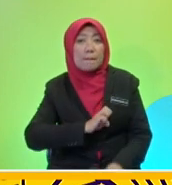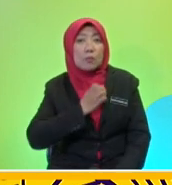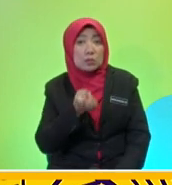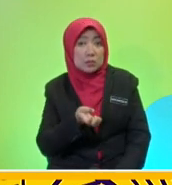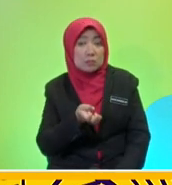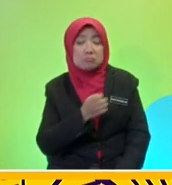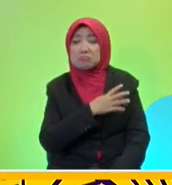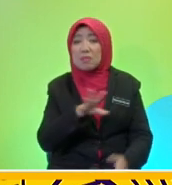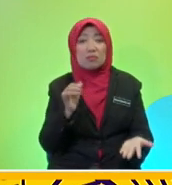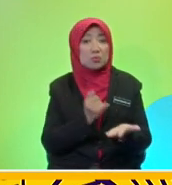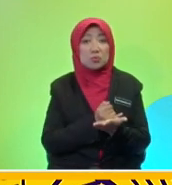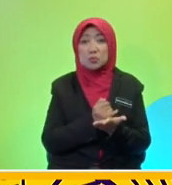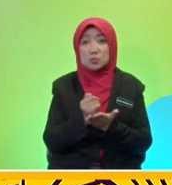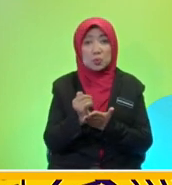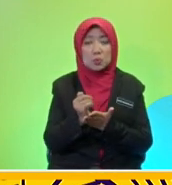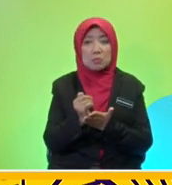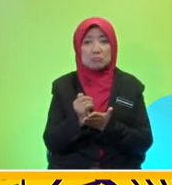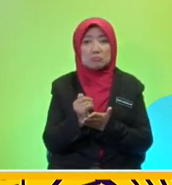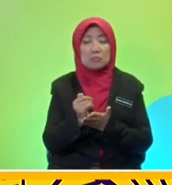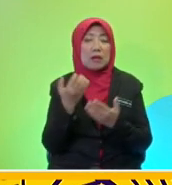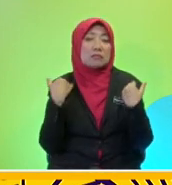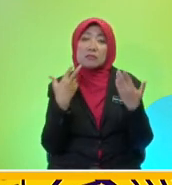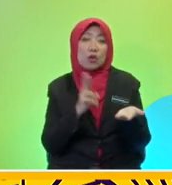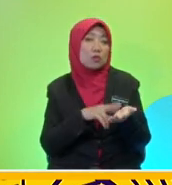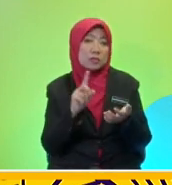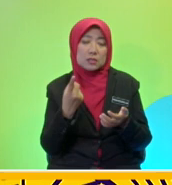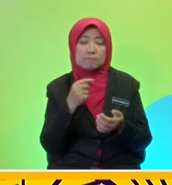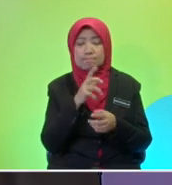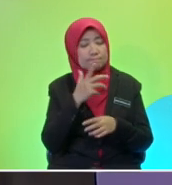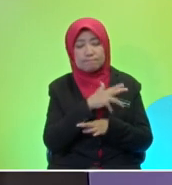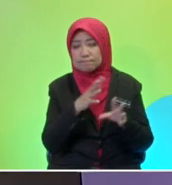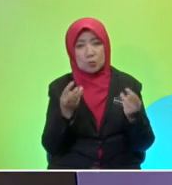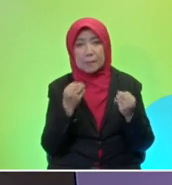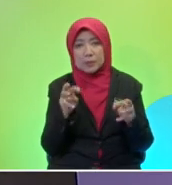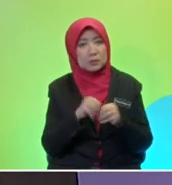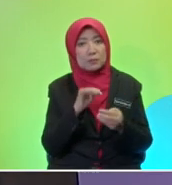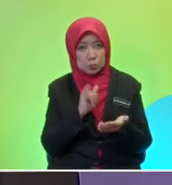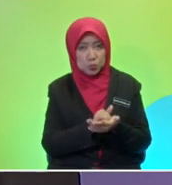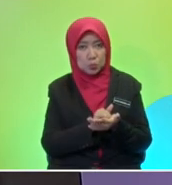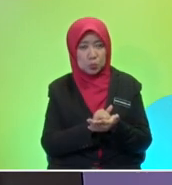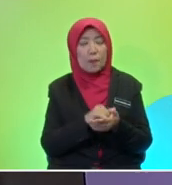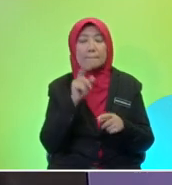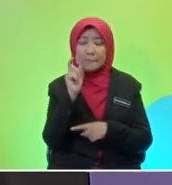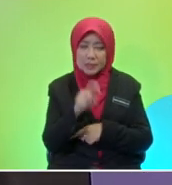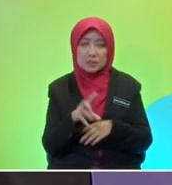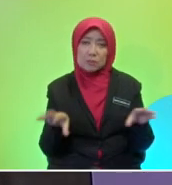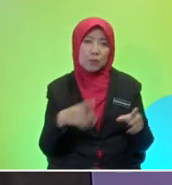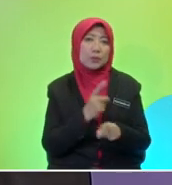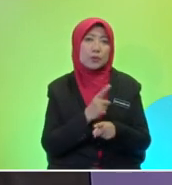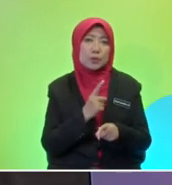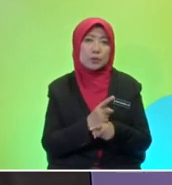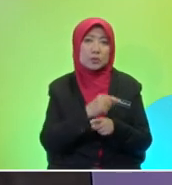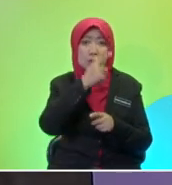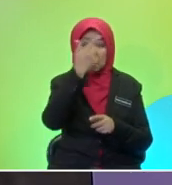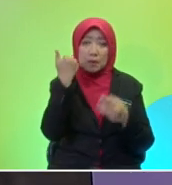Tak Jujur ataupun asalkan ada record Jangan gitu Oke kita harus ada murid yang